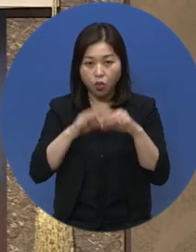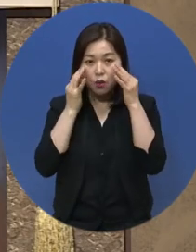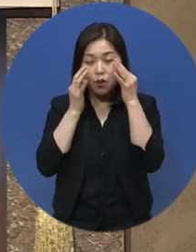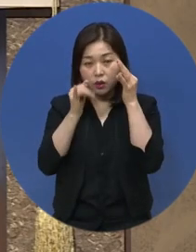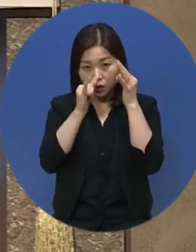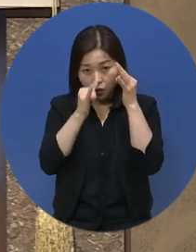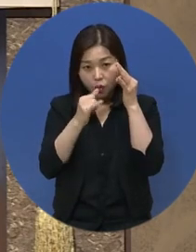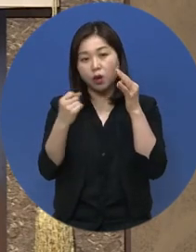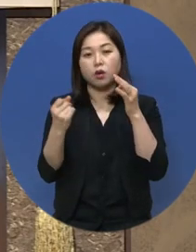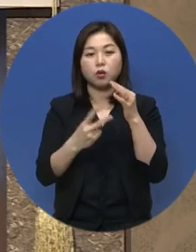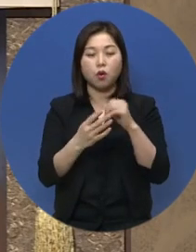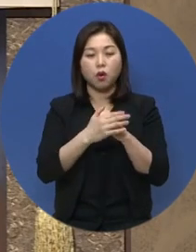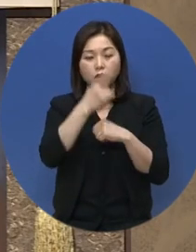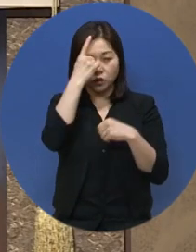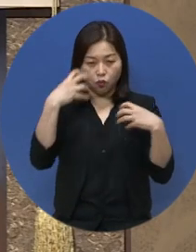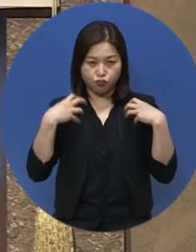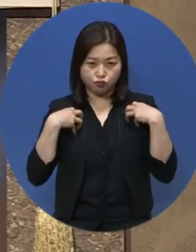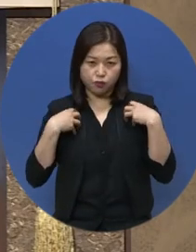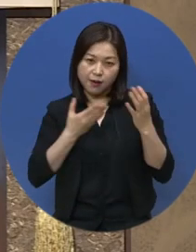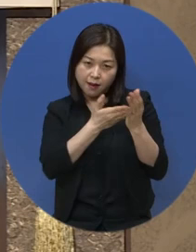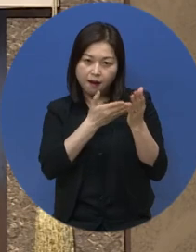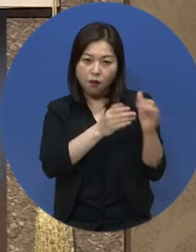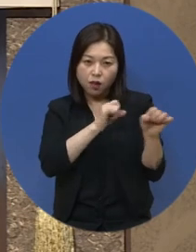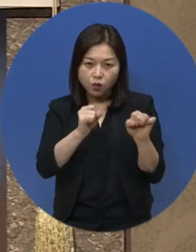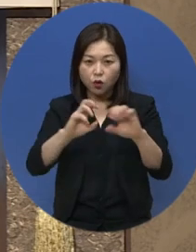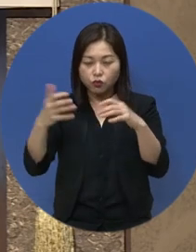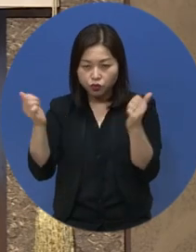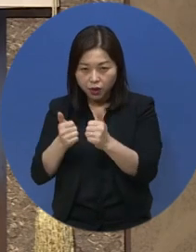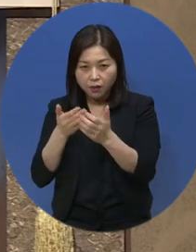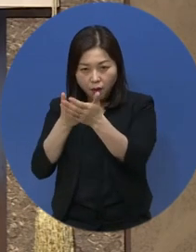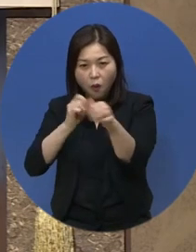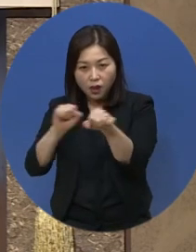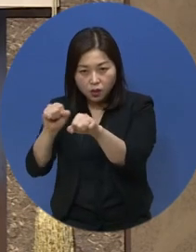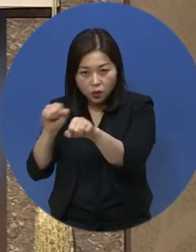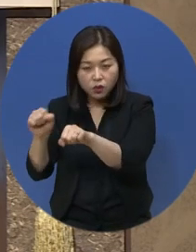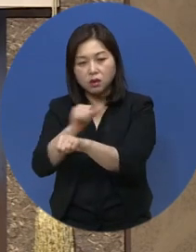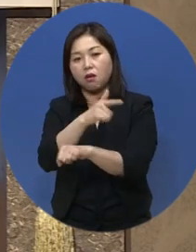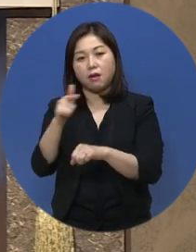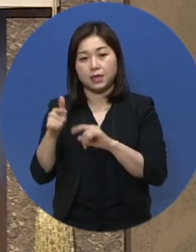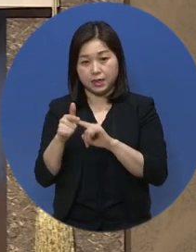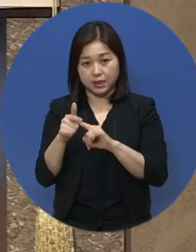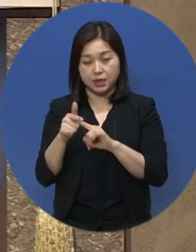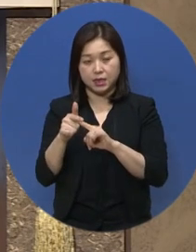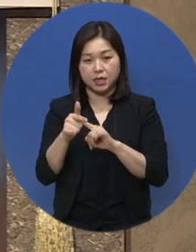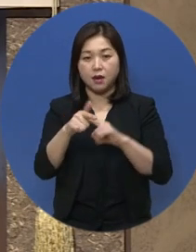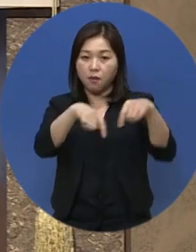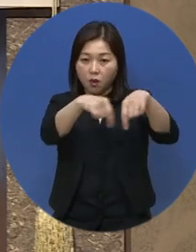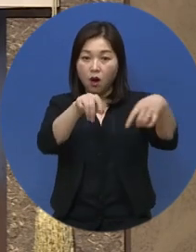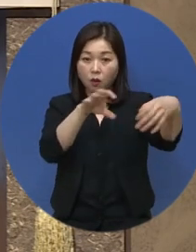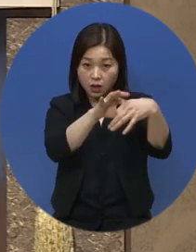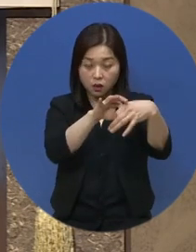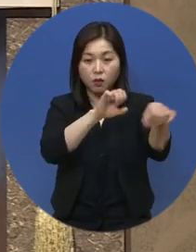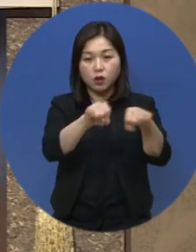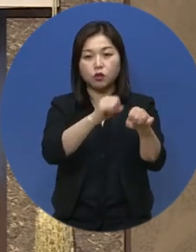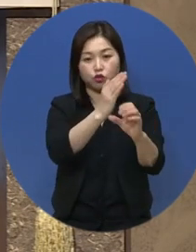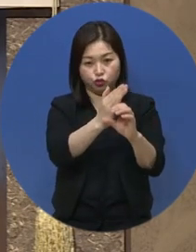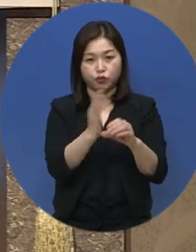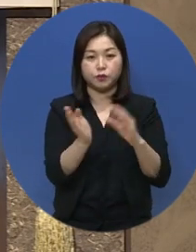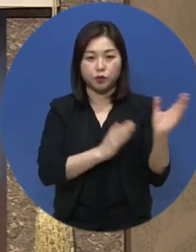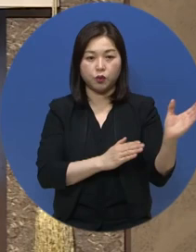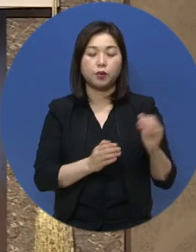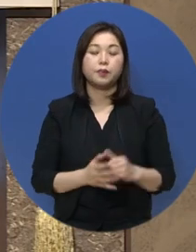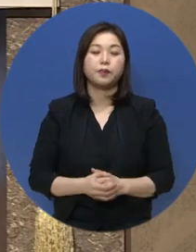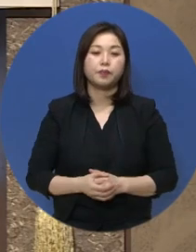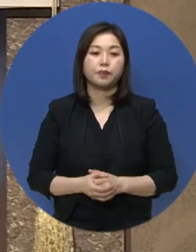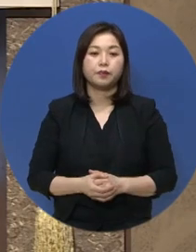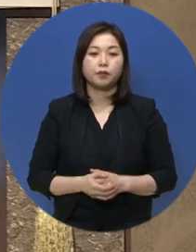통한 청원 활동, 그런 옹호 활동들을 굉장히 중요하게 생각해서 그런 정책적인 활동을 하고 있고요. 그뿐만